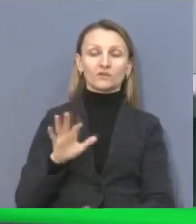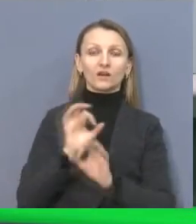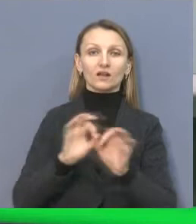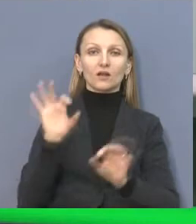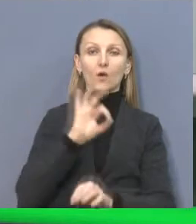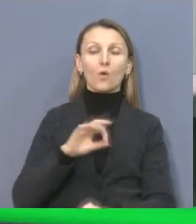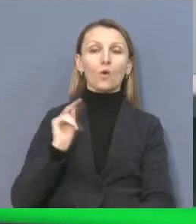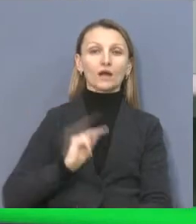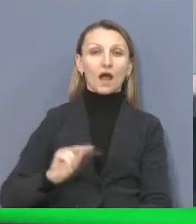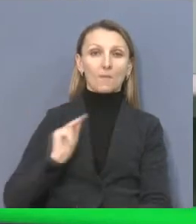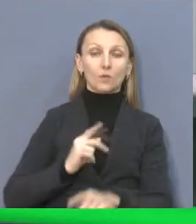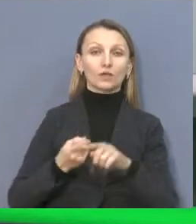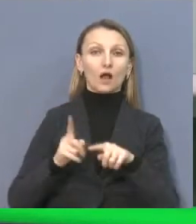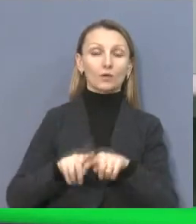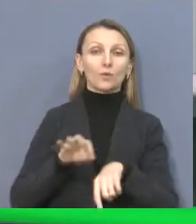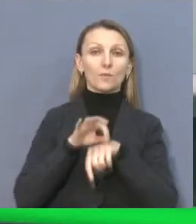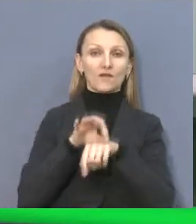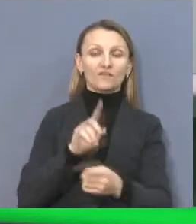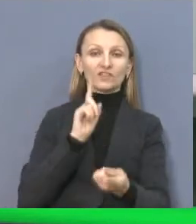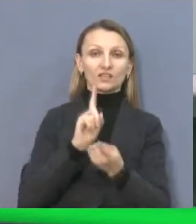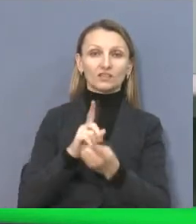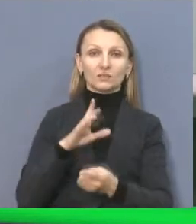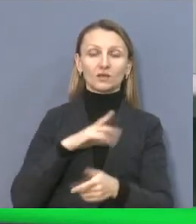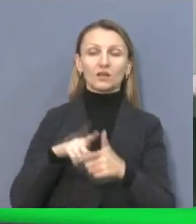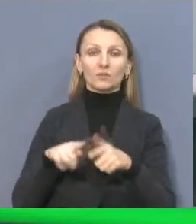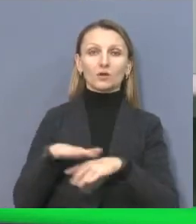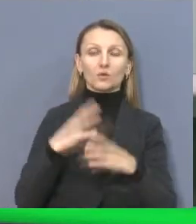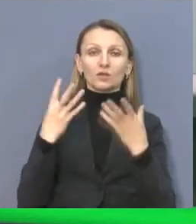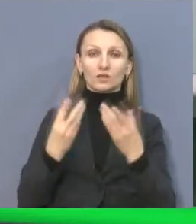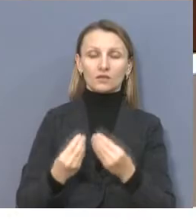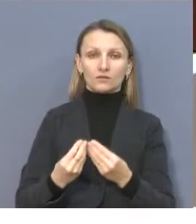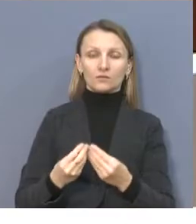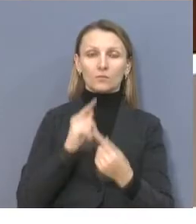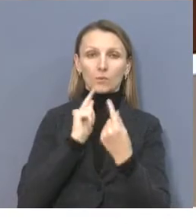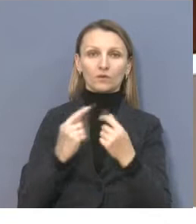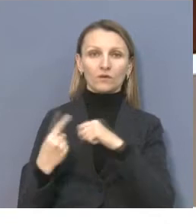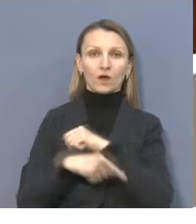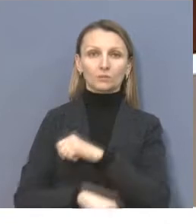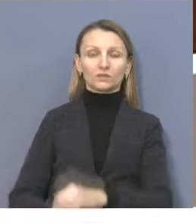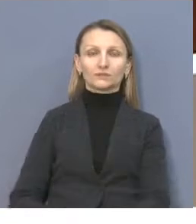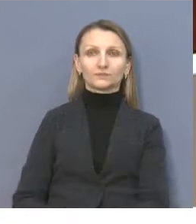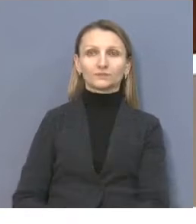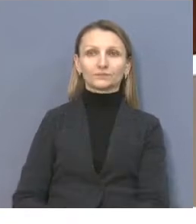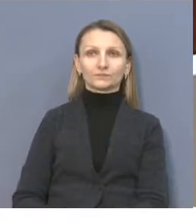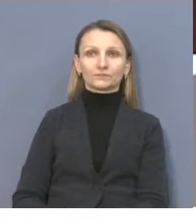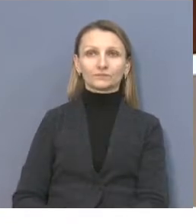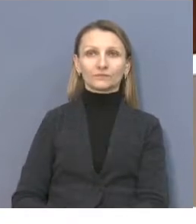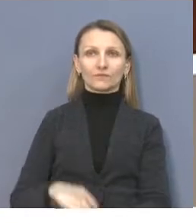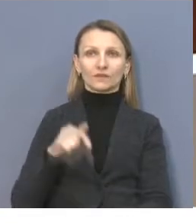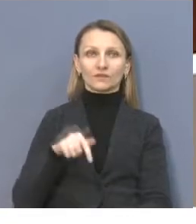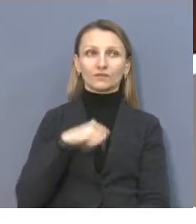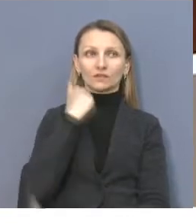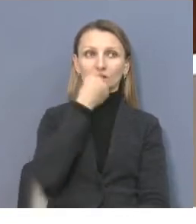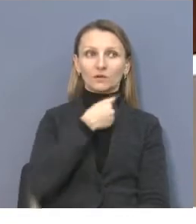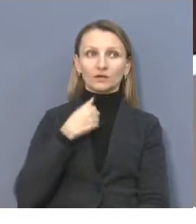работе встреча состоялась в рамках международного дня борьбы с коррупцией у нас текущем году идет